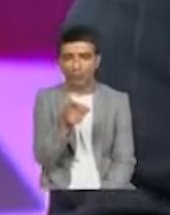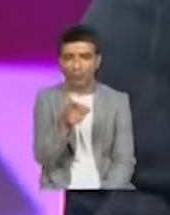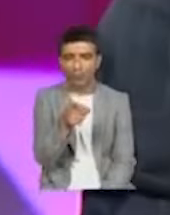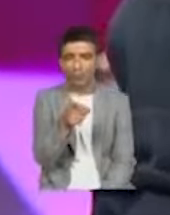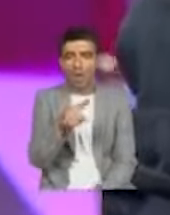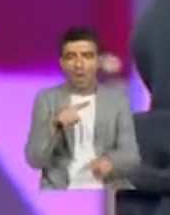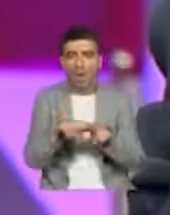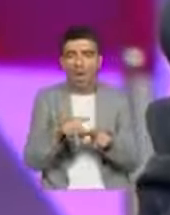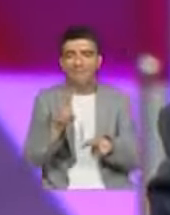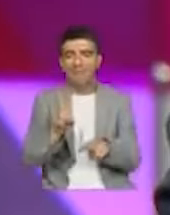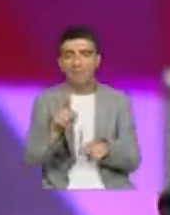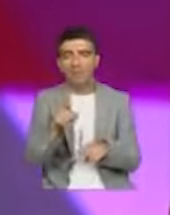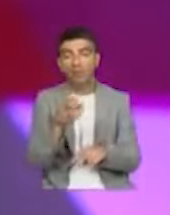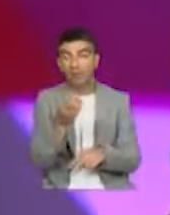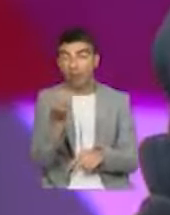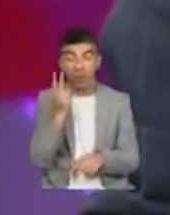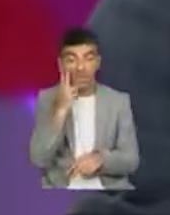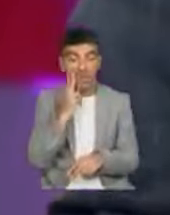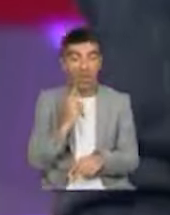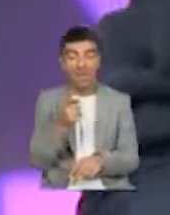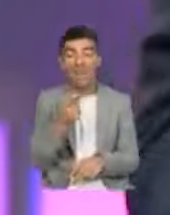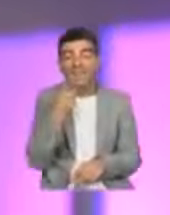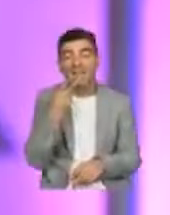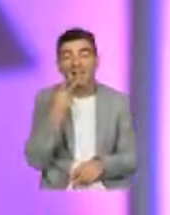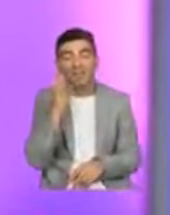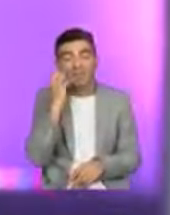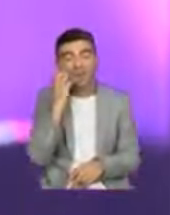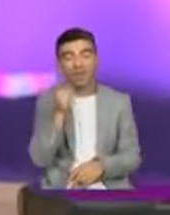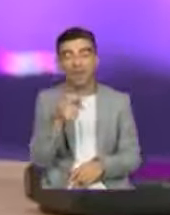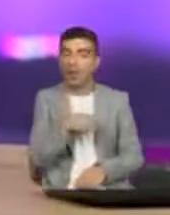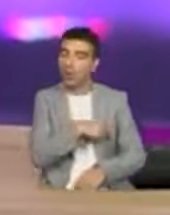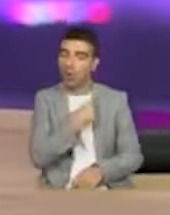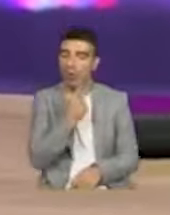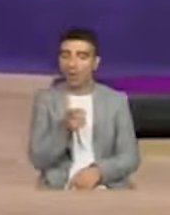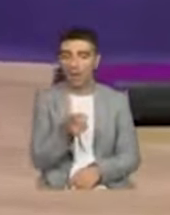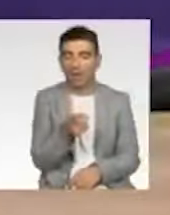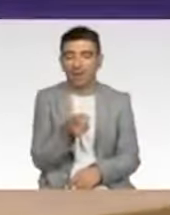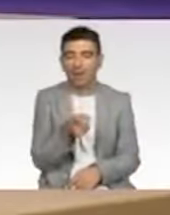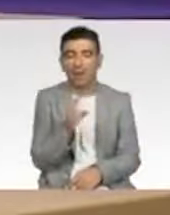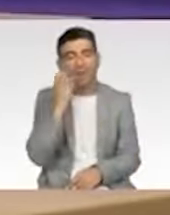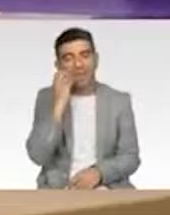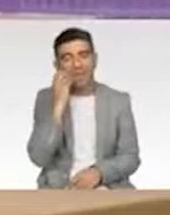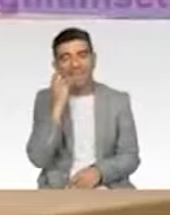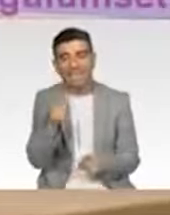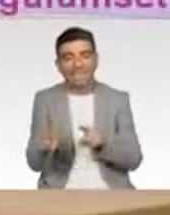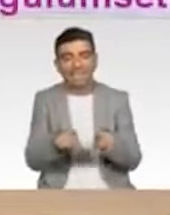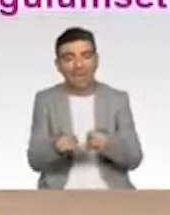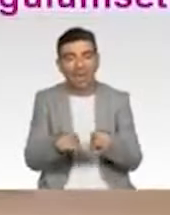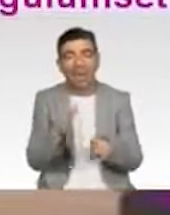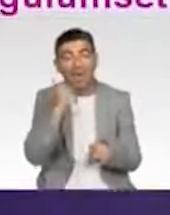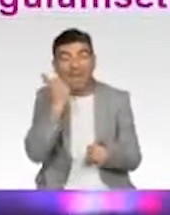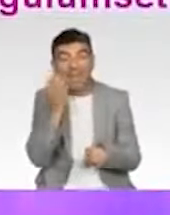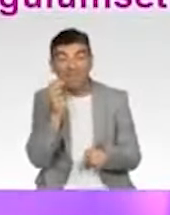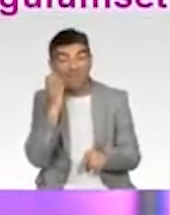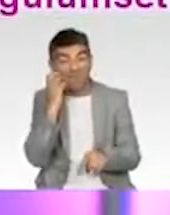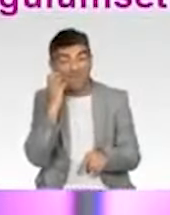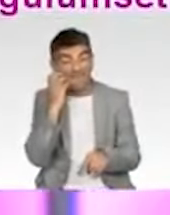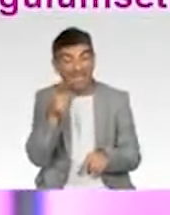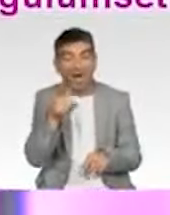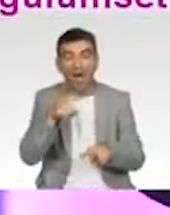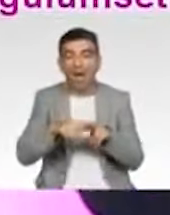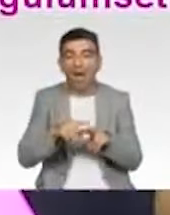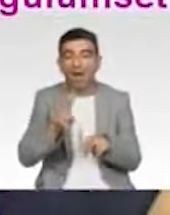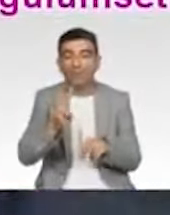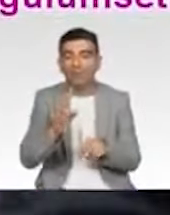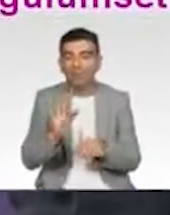A vitamininden çok zengindir. Tatlı patates normal patatese göre, beyaz patatese göre A vitamini 5